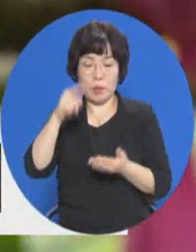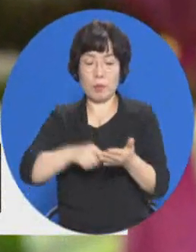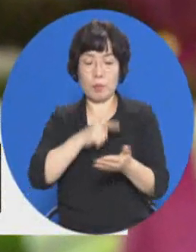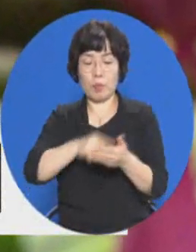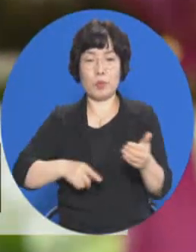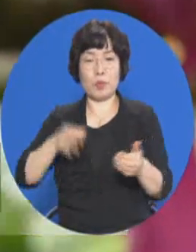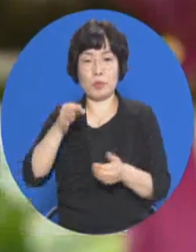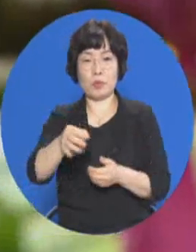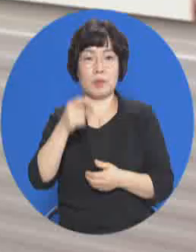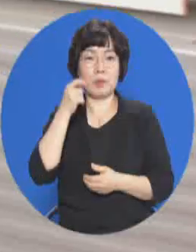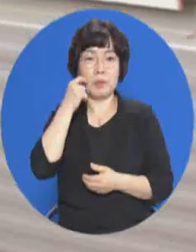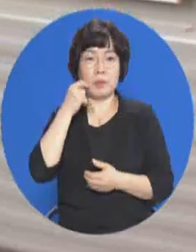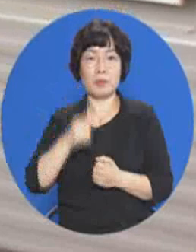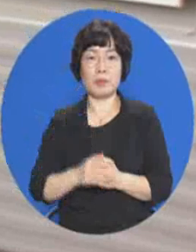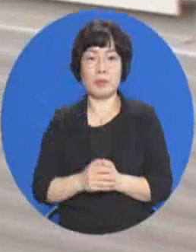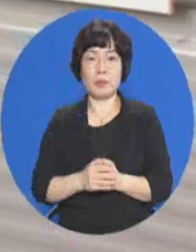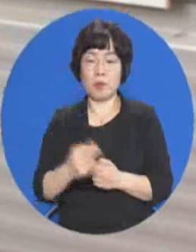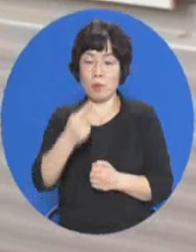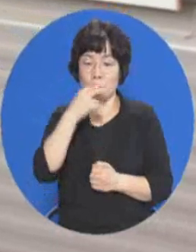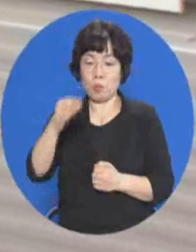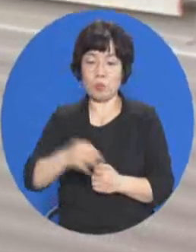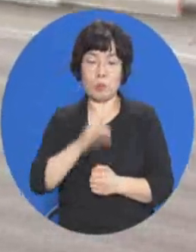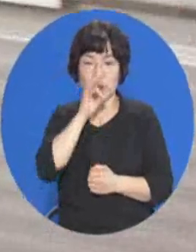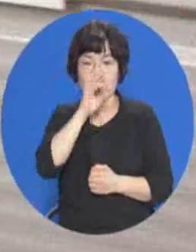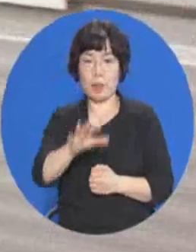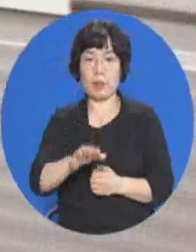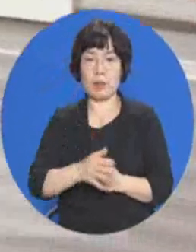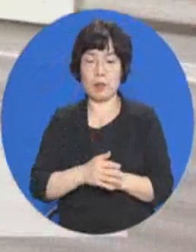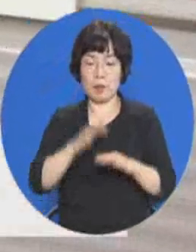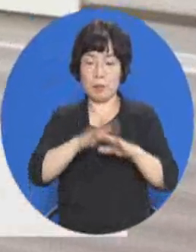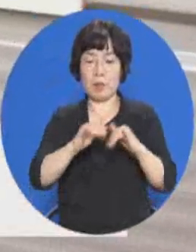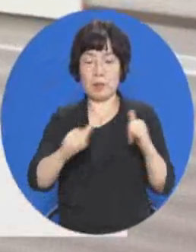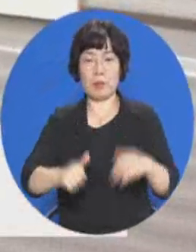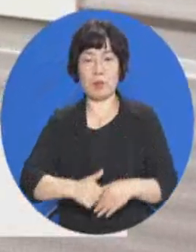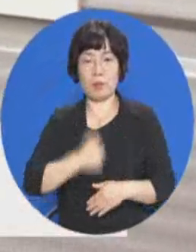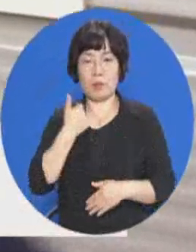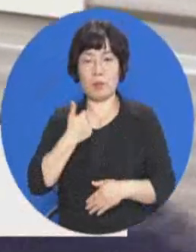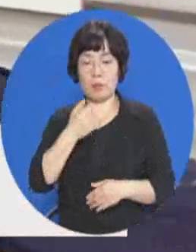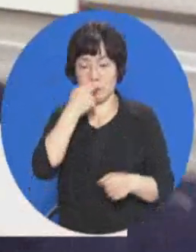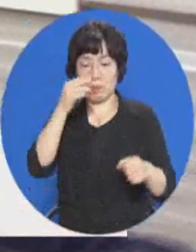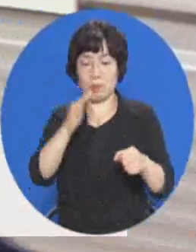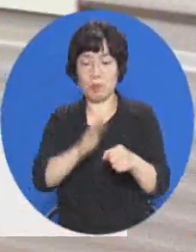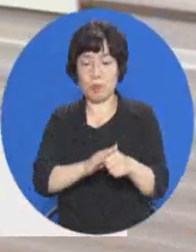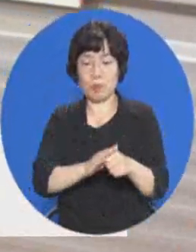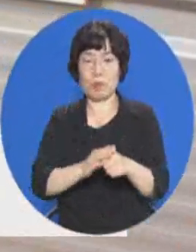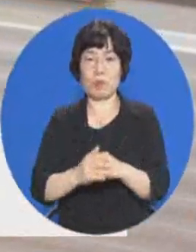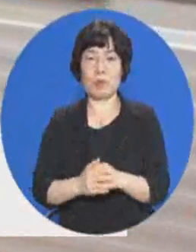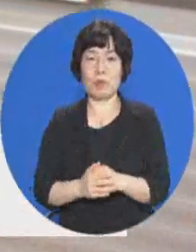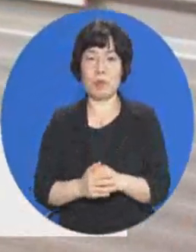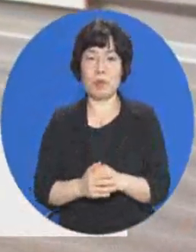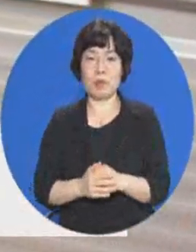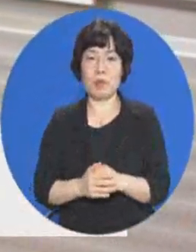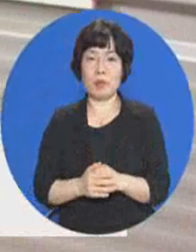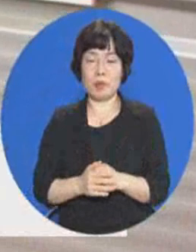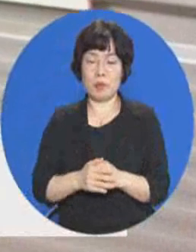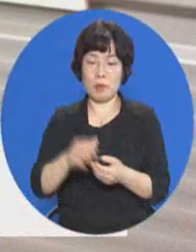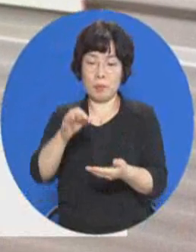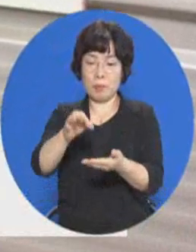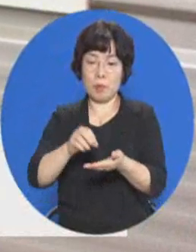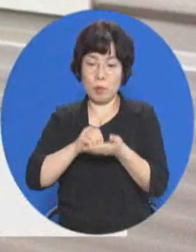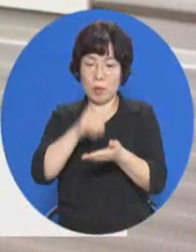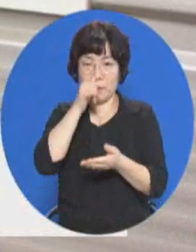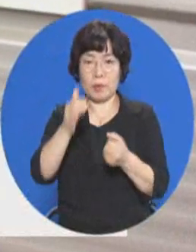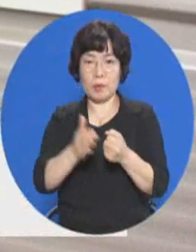아닌 경우가 많습니다. 보험 안 준다 그래요. 농민들은 억울하죠. 하나라도 좀 보험을